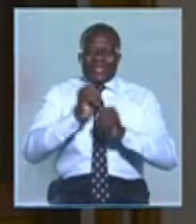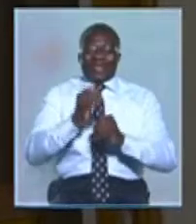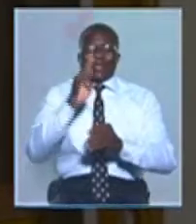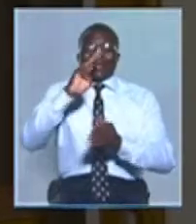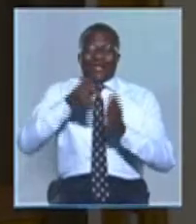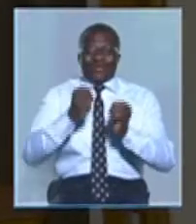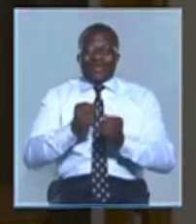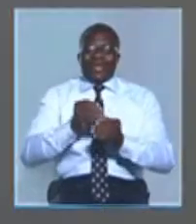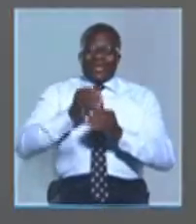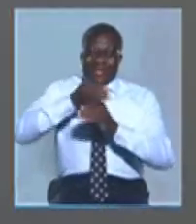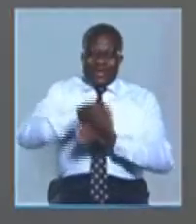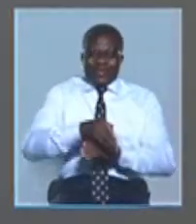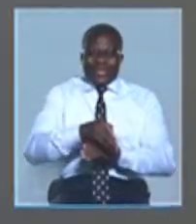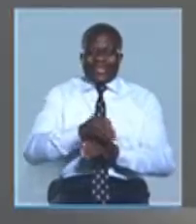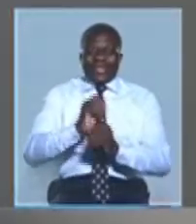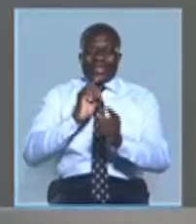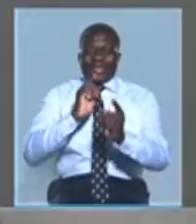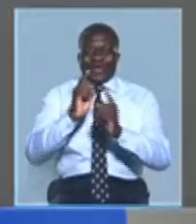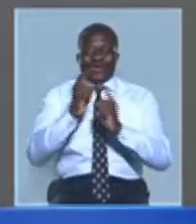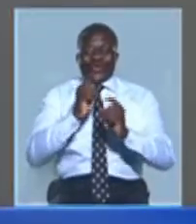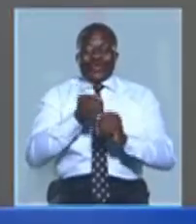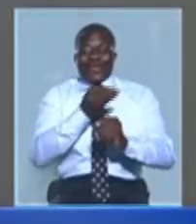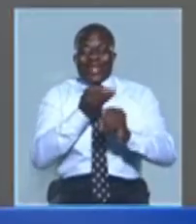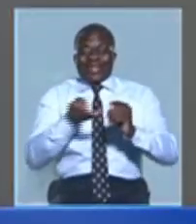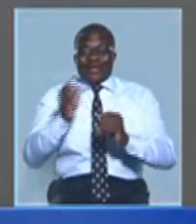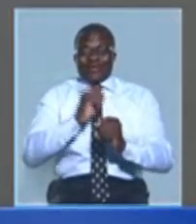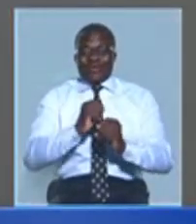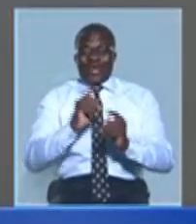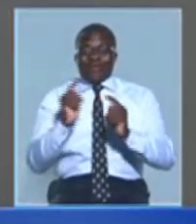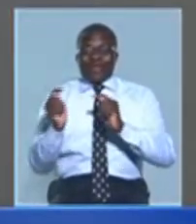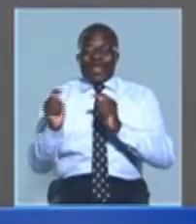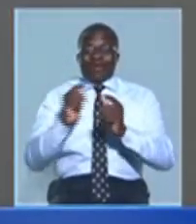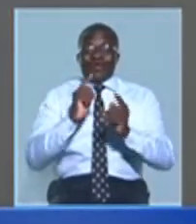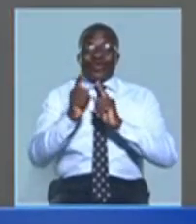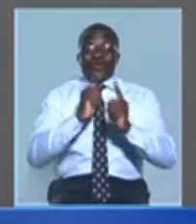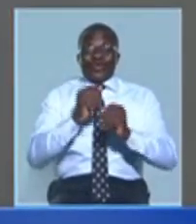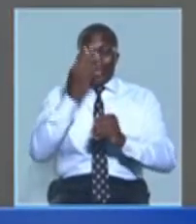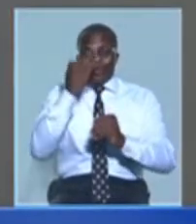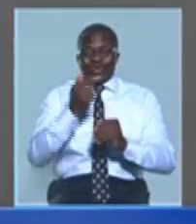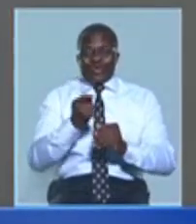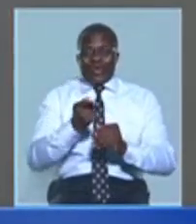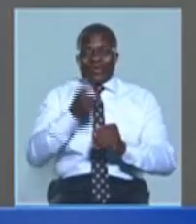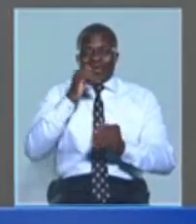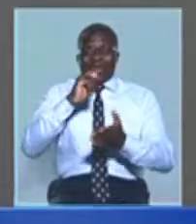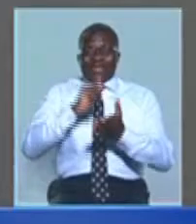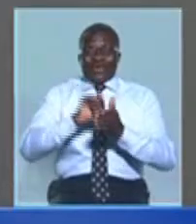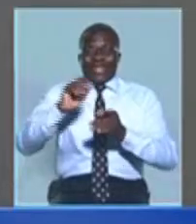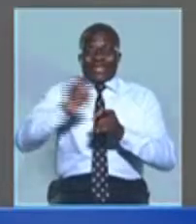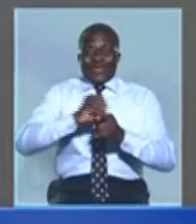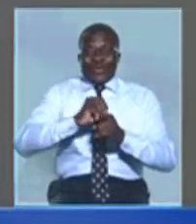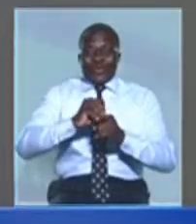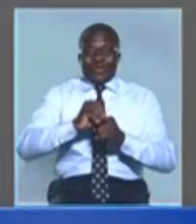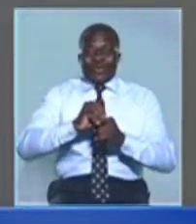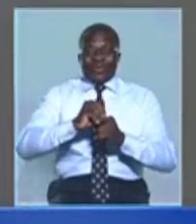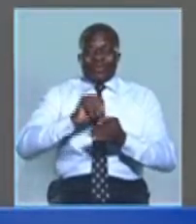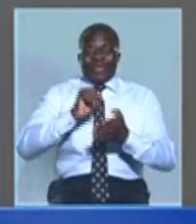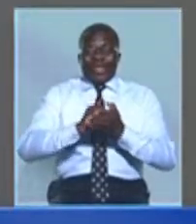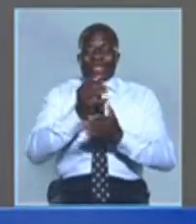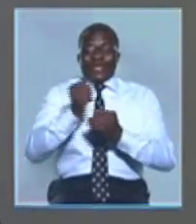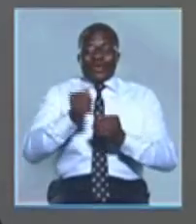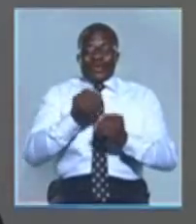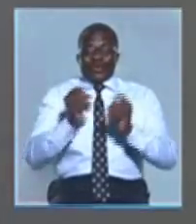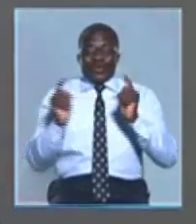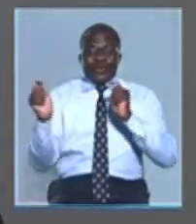finalement imposé le tournoi des tourments. Oui, le tournoi parce que dans cette œuvre, c'est une sorte de